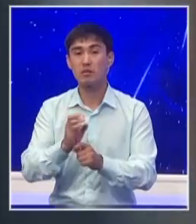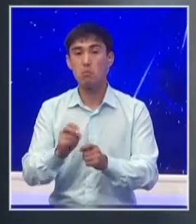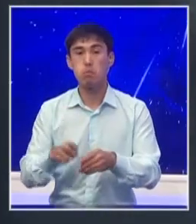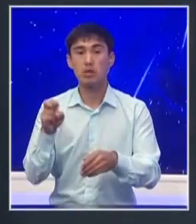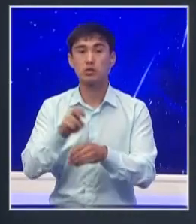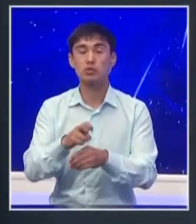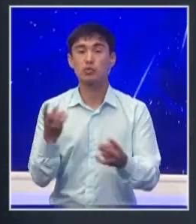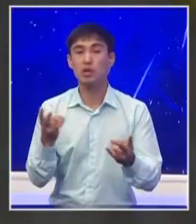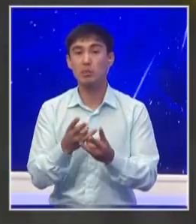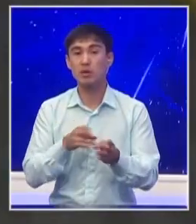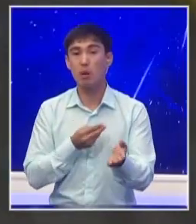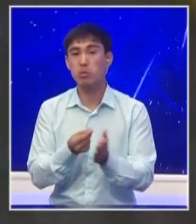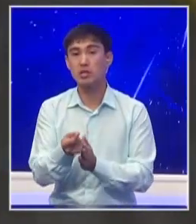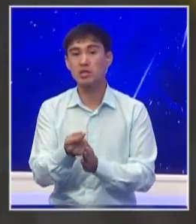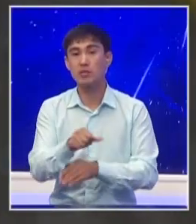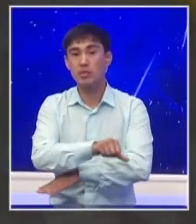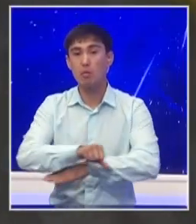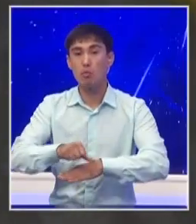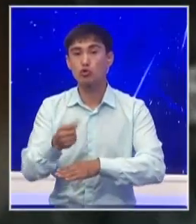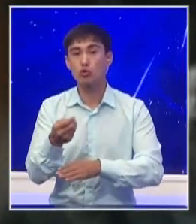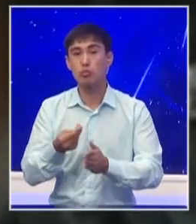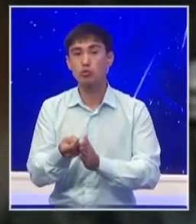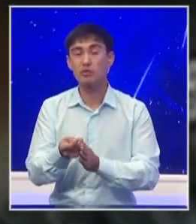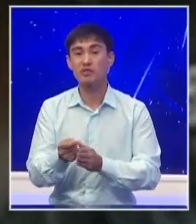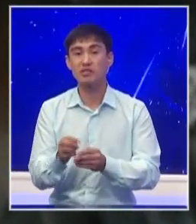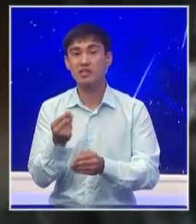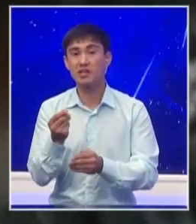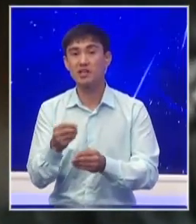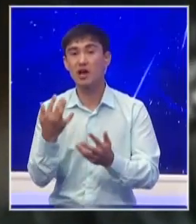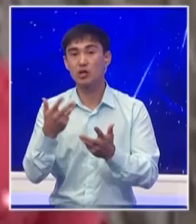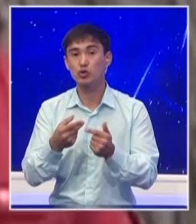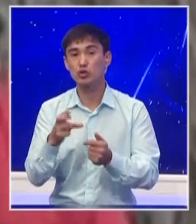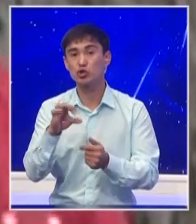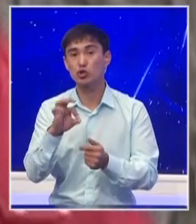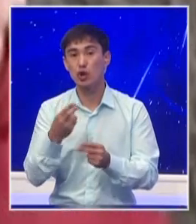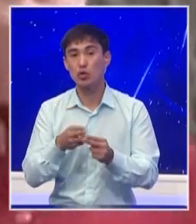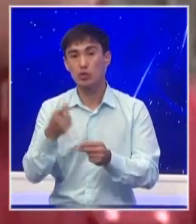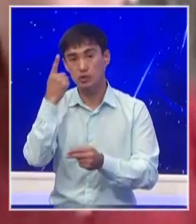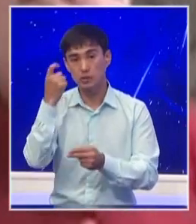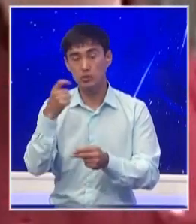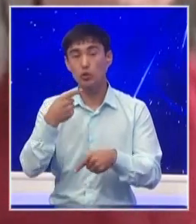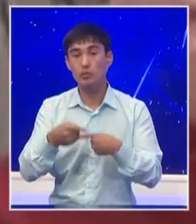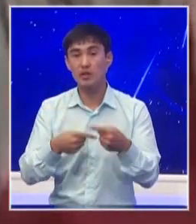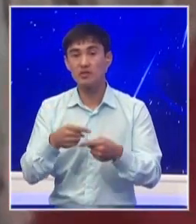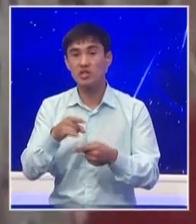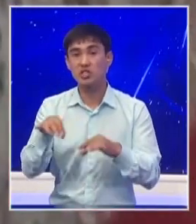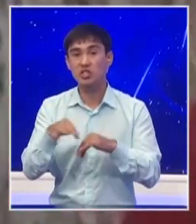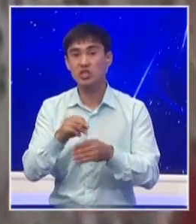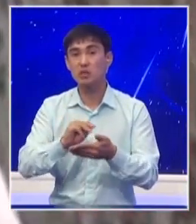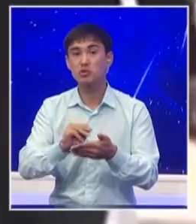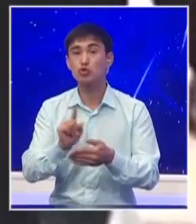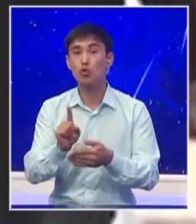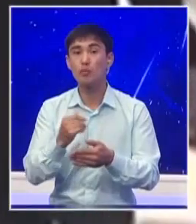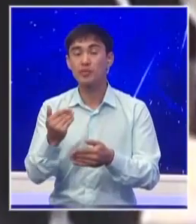посылку, необходимо оплатить таможенную пошлину, перевести деньги на расчетный счет, который он сообщил. Кроме того, жених написал,